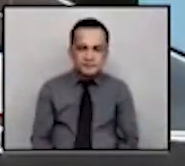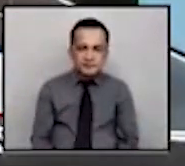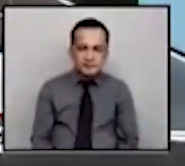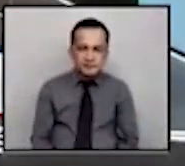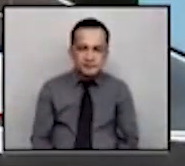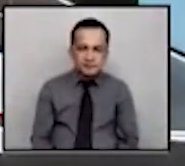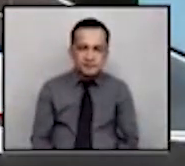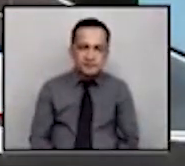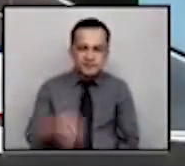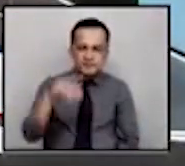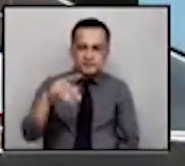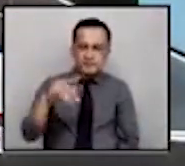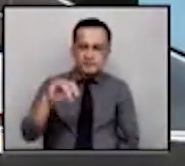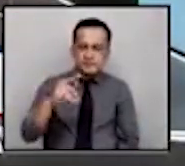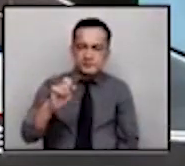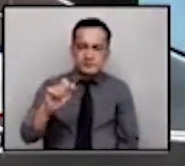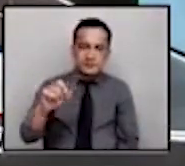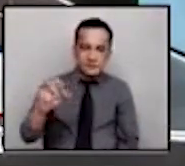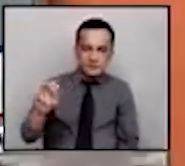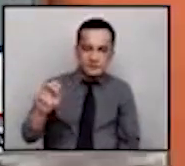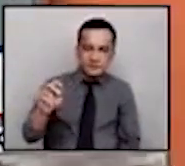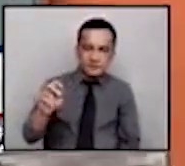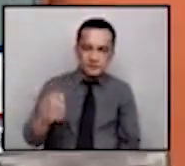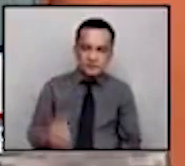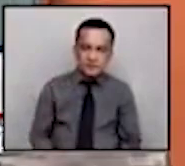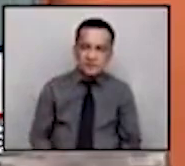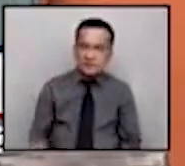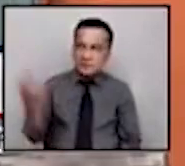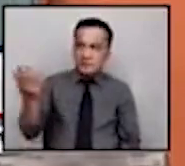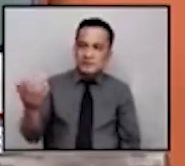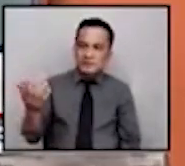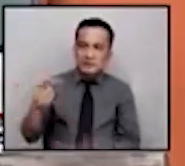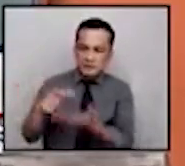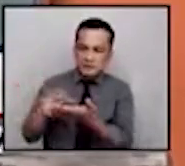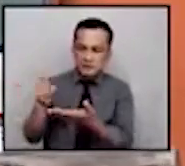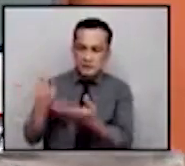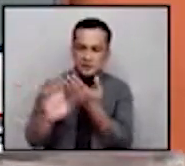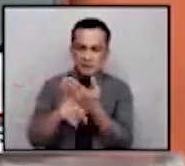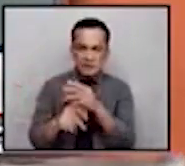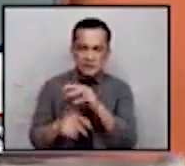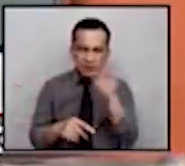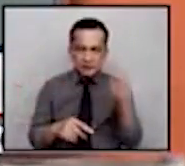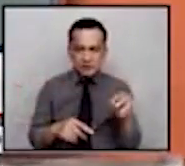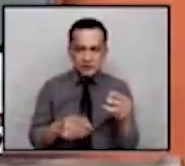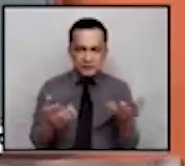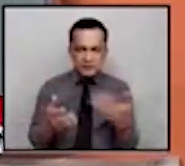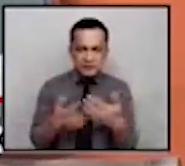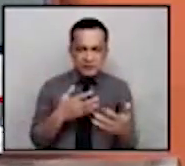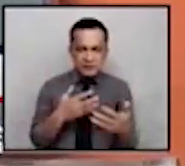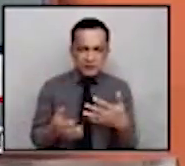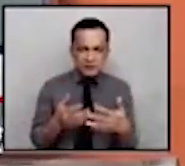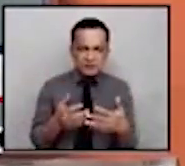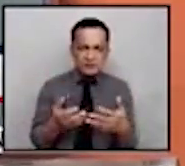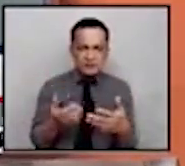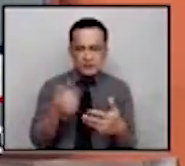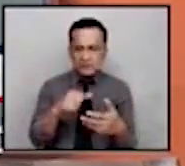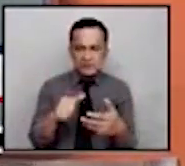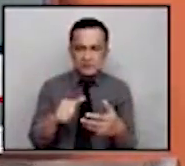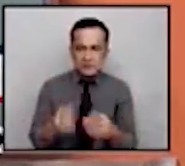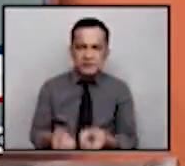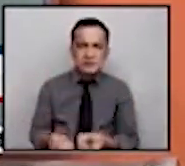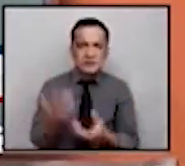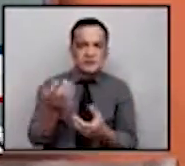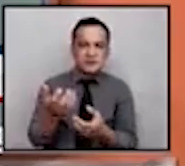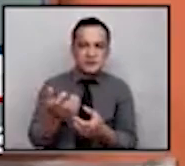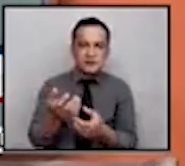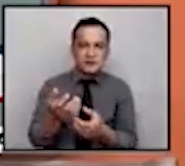kasi, pagka binato mo kunyari sa Tarlac, babalik ng Manila, ganun. Eto po, kahit sa Mubitawan, sa amin siya babalik. Kaya kahit dumayo-dayo kami,